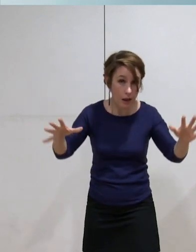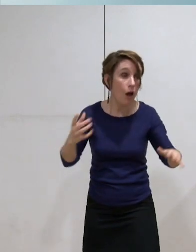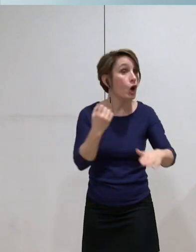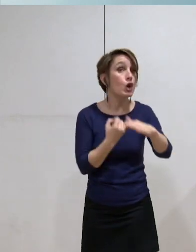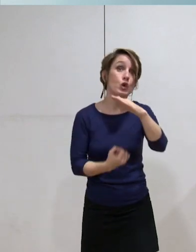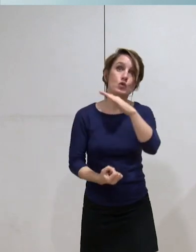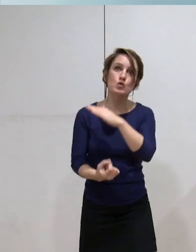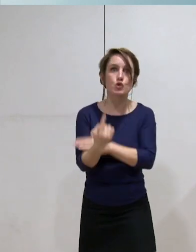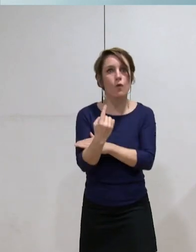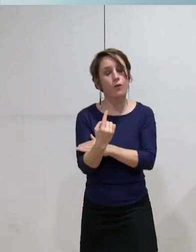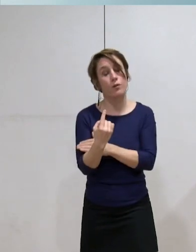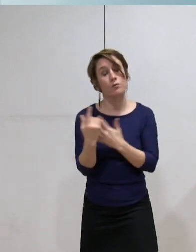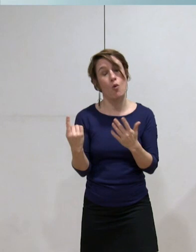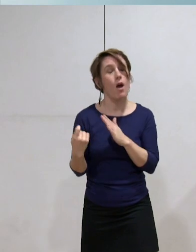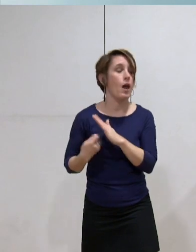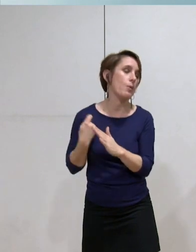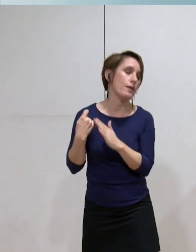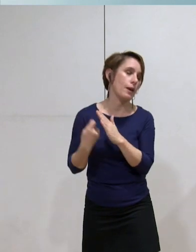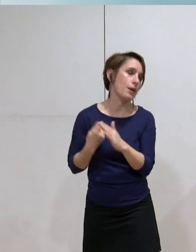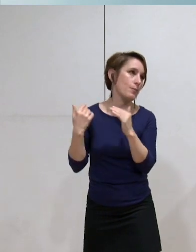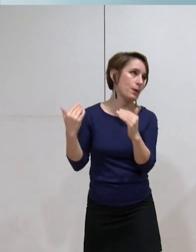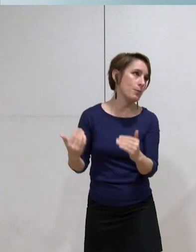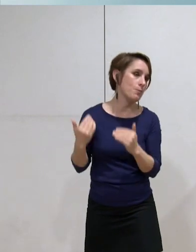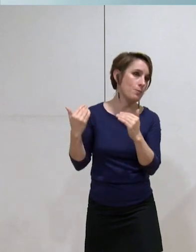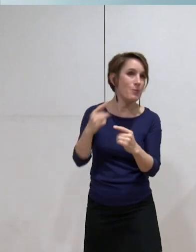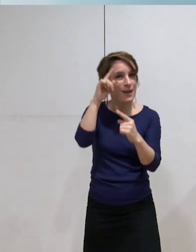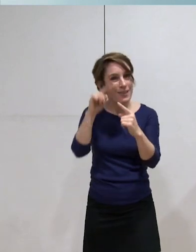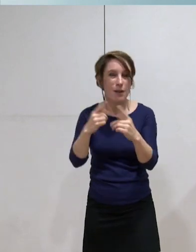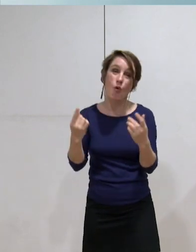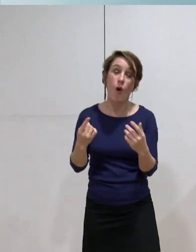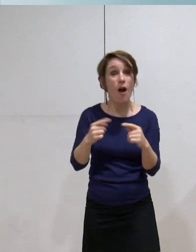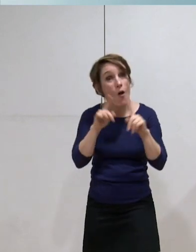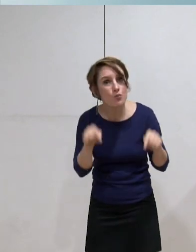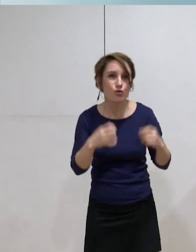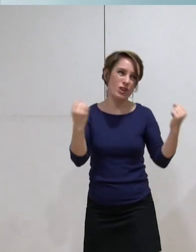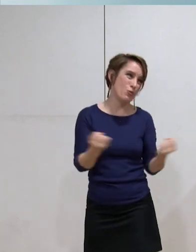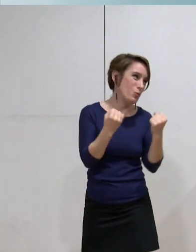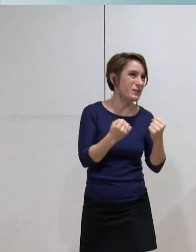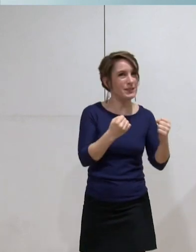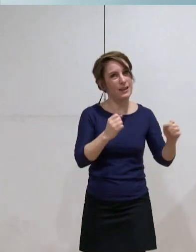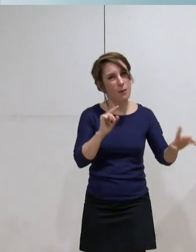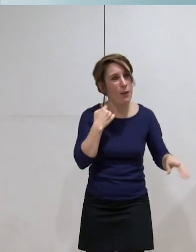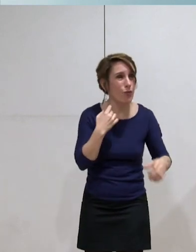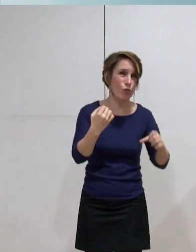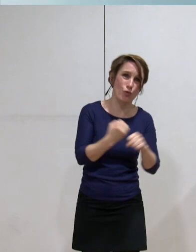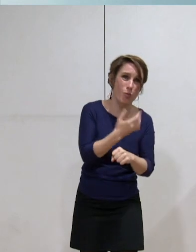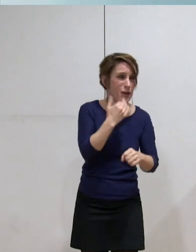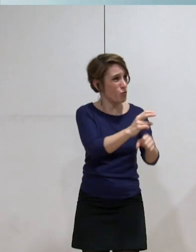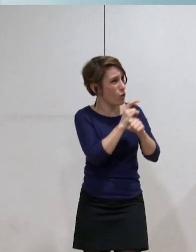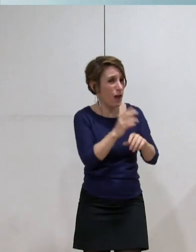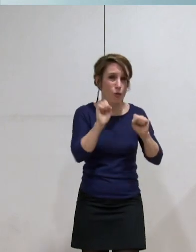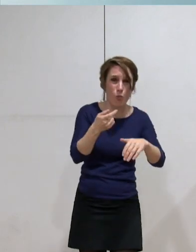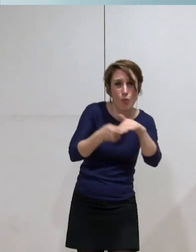ritournelle qui revient en permanence sur le budget la publicité qui aurait pu servir à financer des associations du